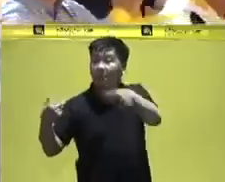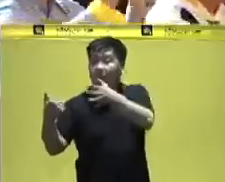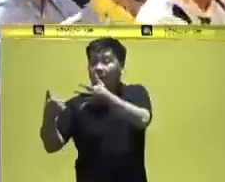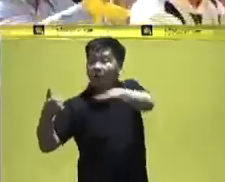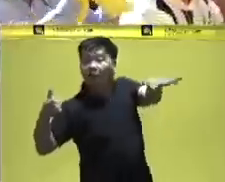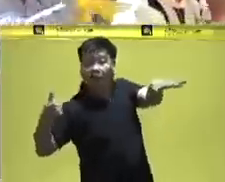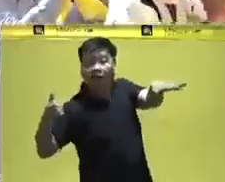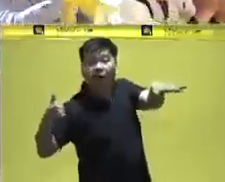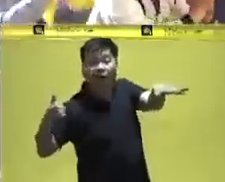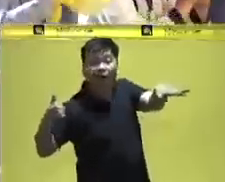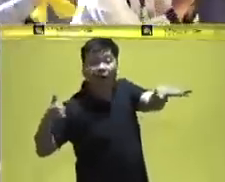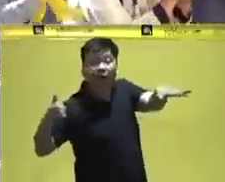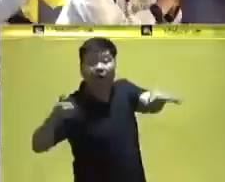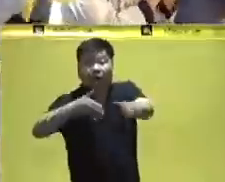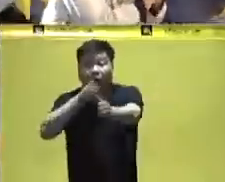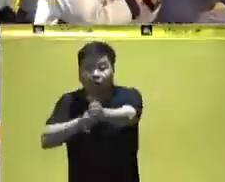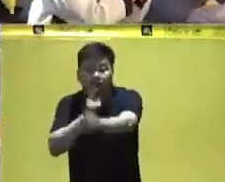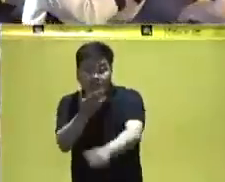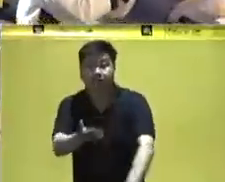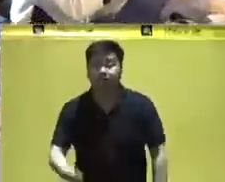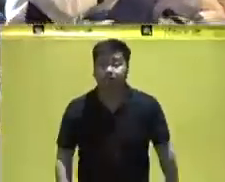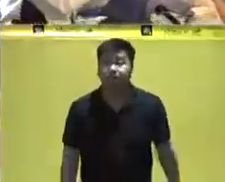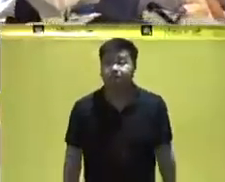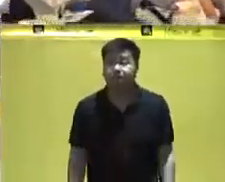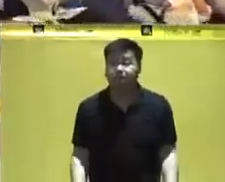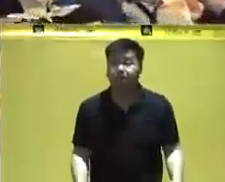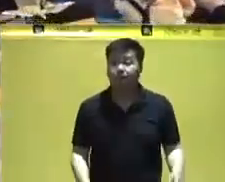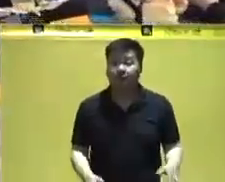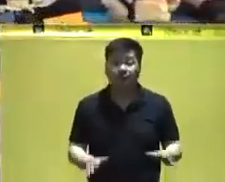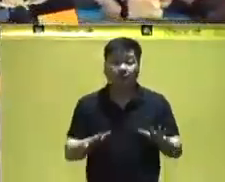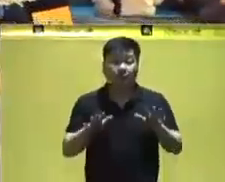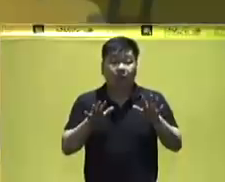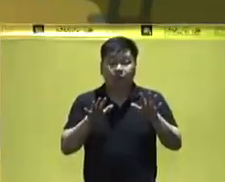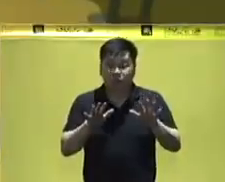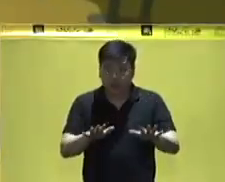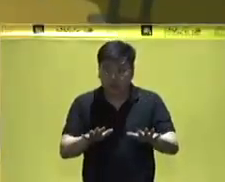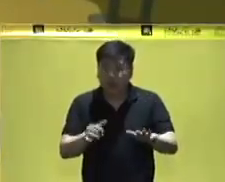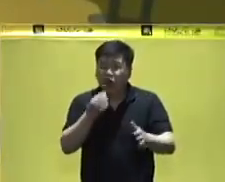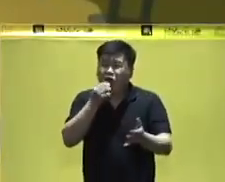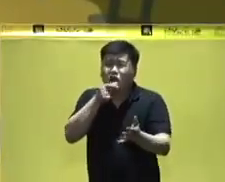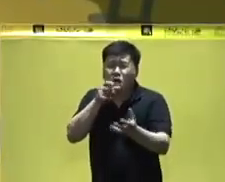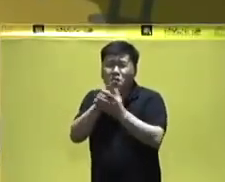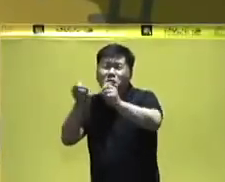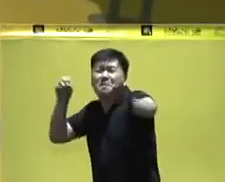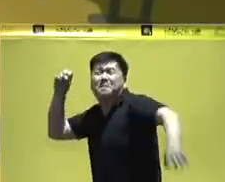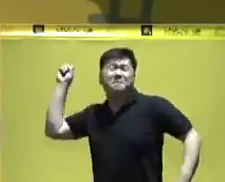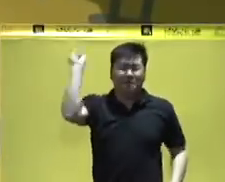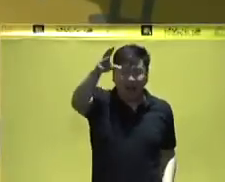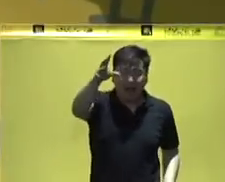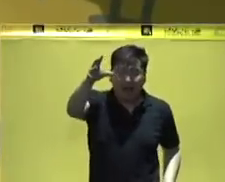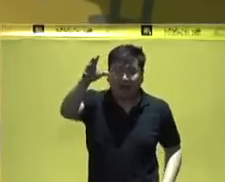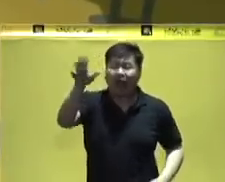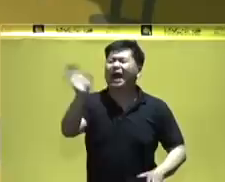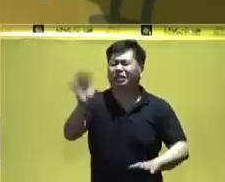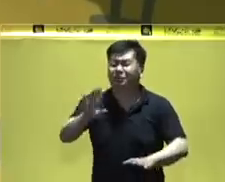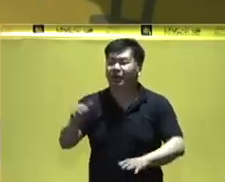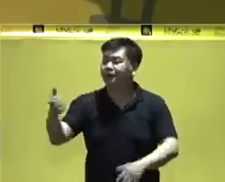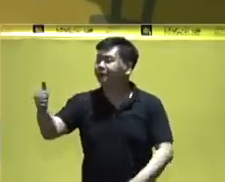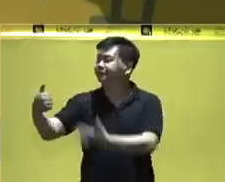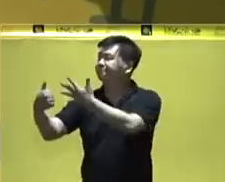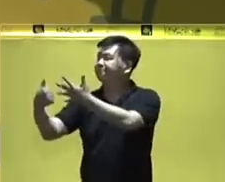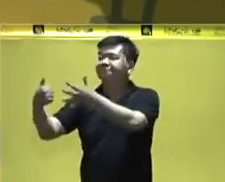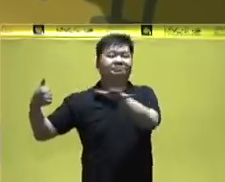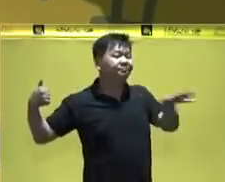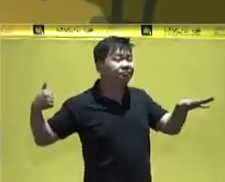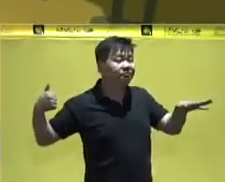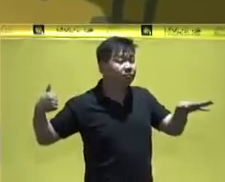제가 말씀드리고 싶고 그것이 그 물병을 던지고 이것보다 그렇게 하는 쪽이 저는